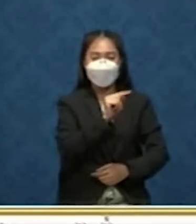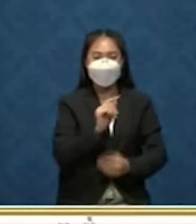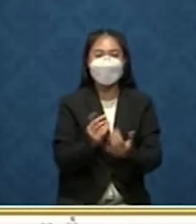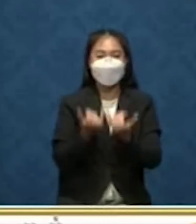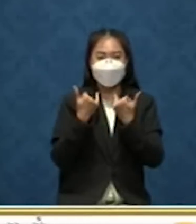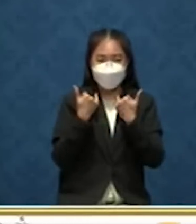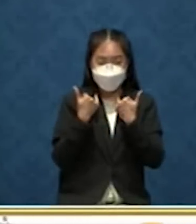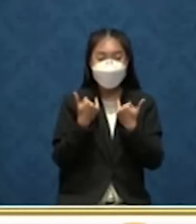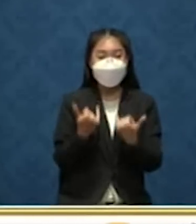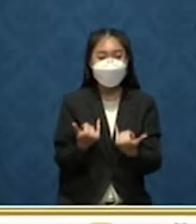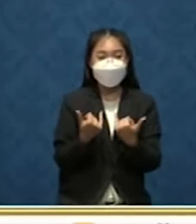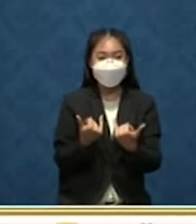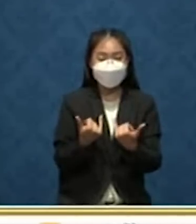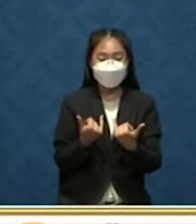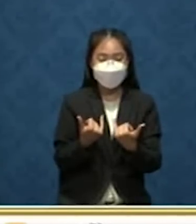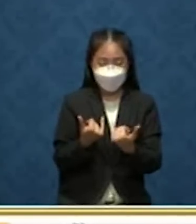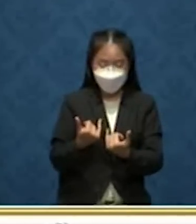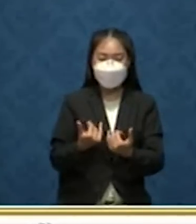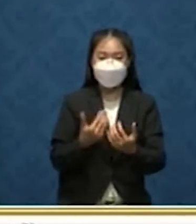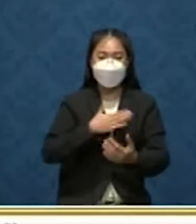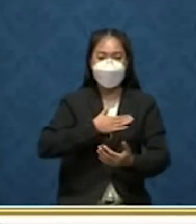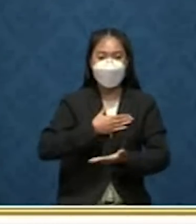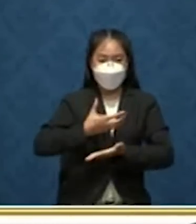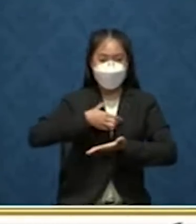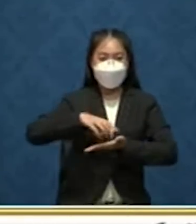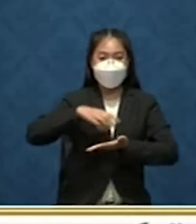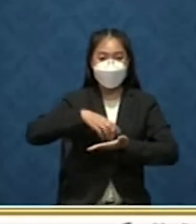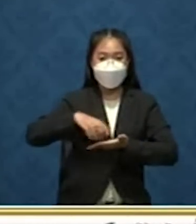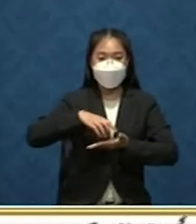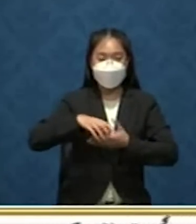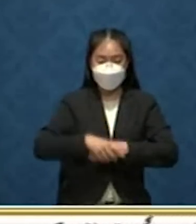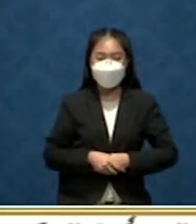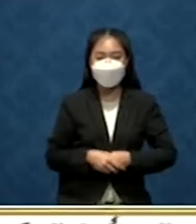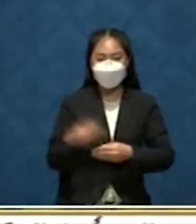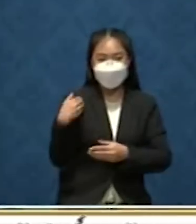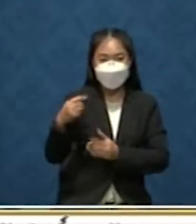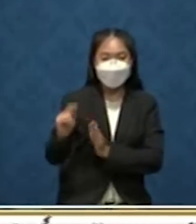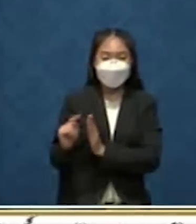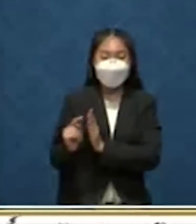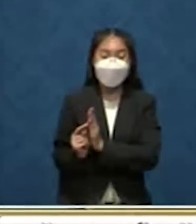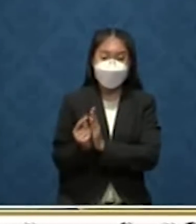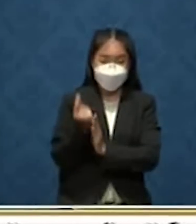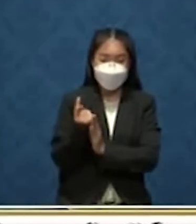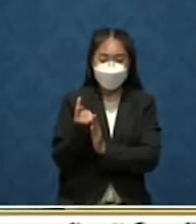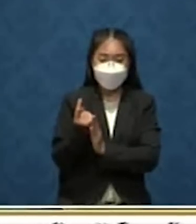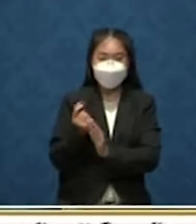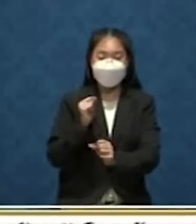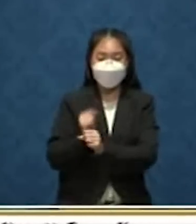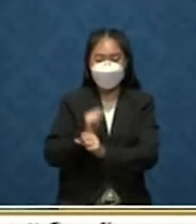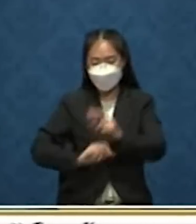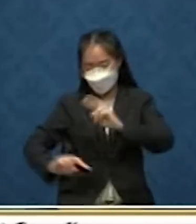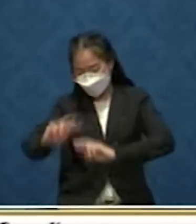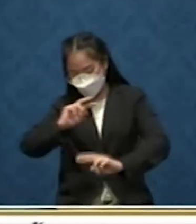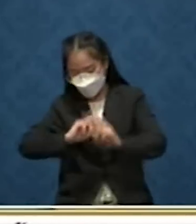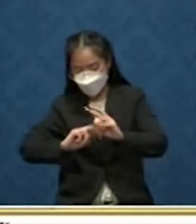ต์อยู่ในรายละเอีดครับปีศาสตในรายละเอีดมีตั้งแต่เริมกันปฏิบัิการบุคคลจิน